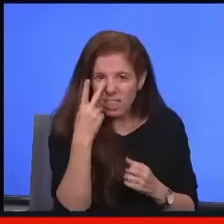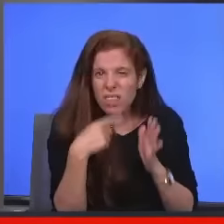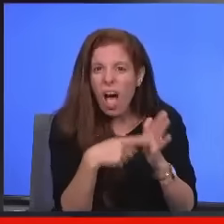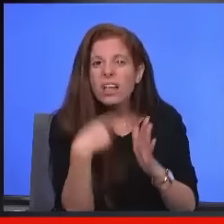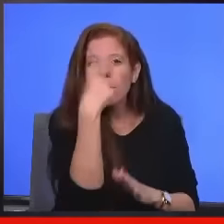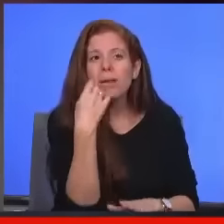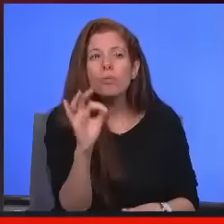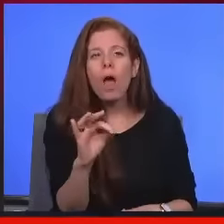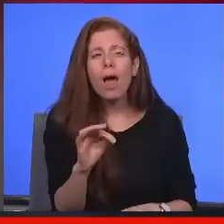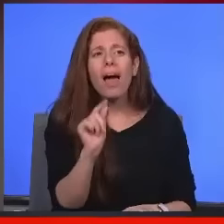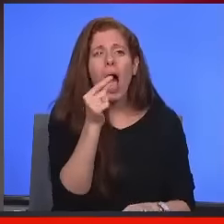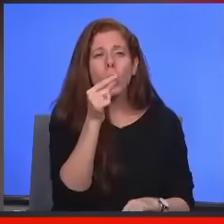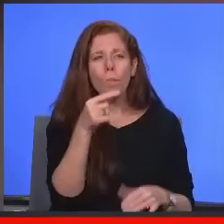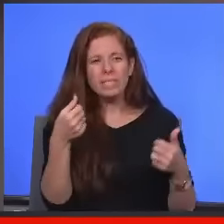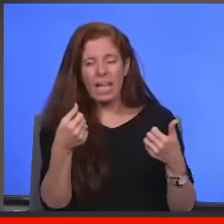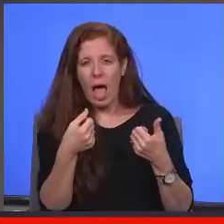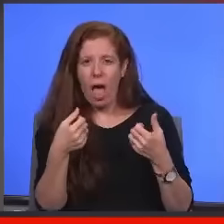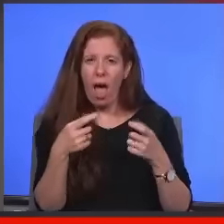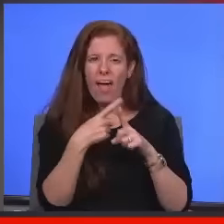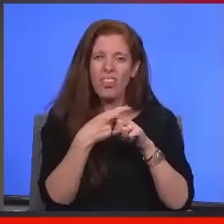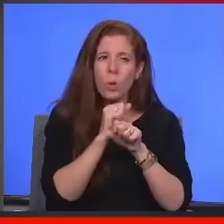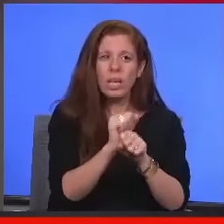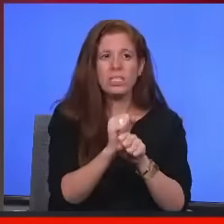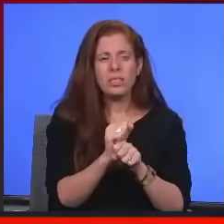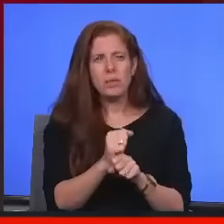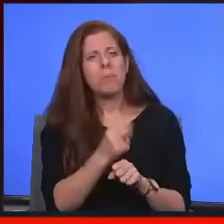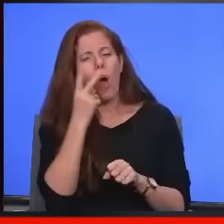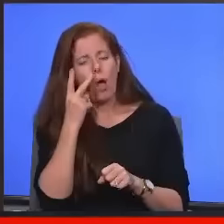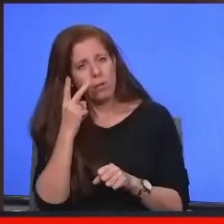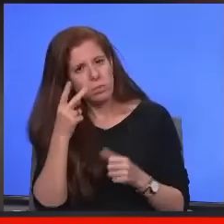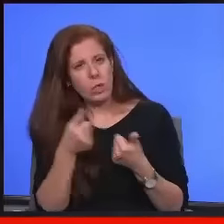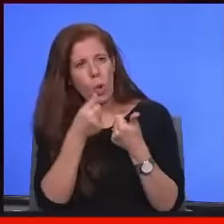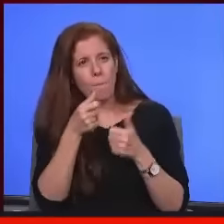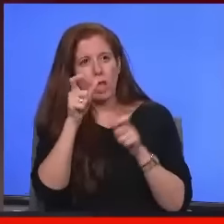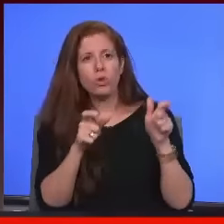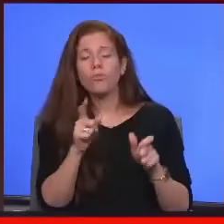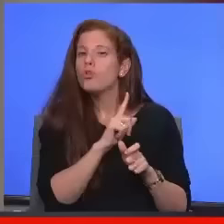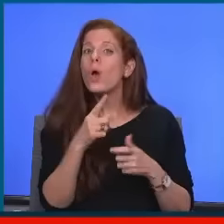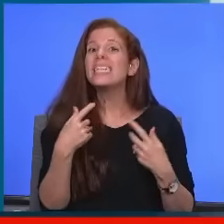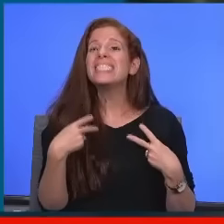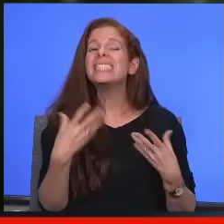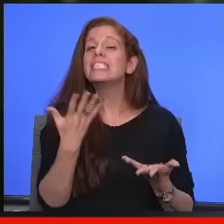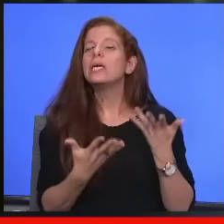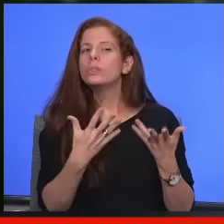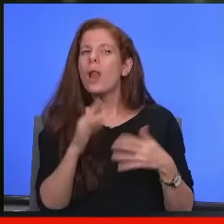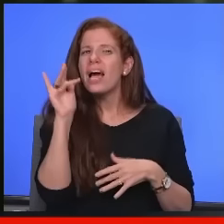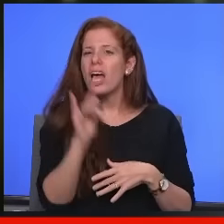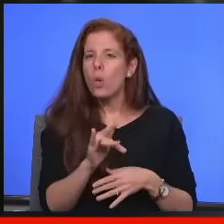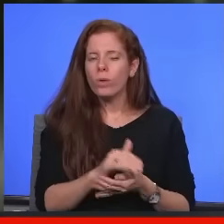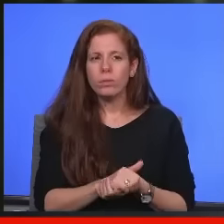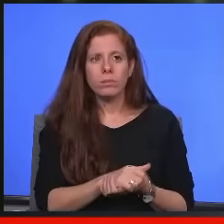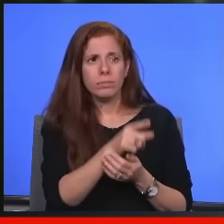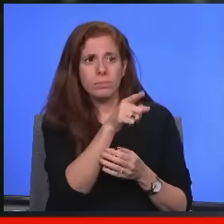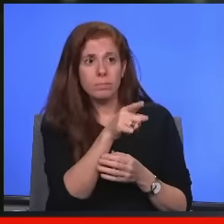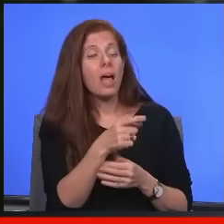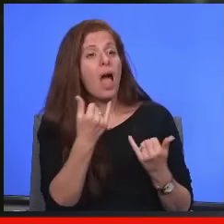קומץ הנאו-נאצים נתקלו בתושבים שלא היססו לגנות את מצעד השנאה בלב העיר. Tonight, Nashville leaders are